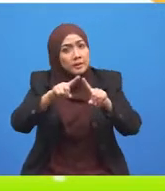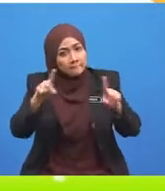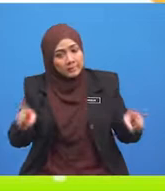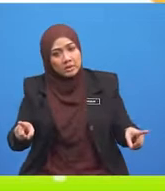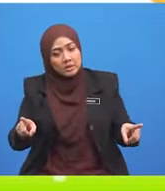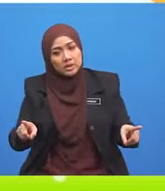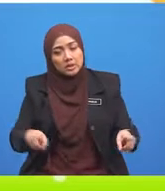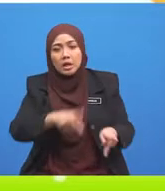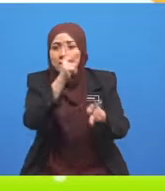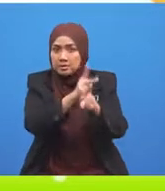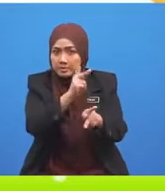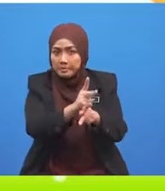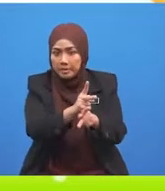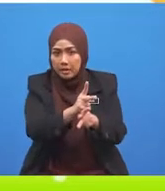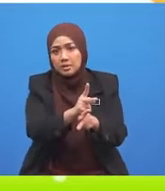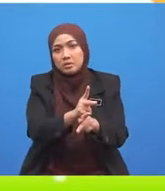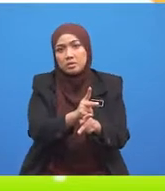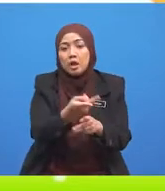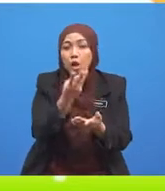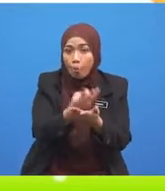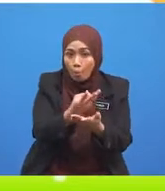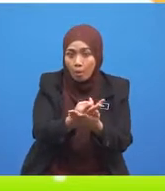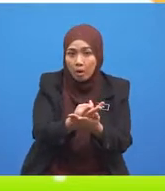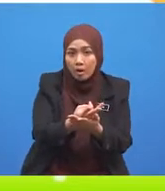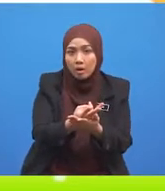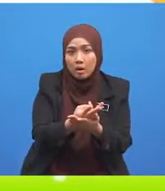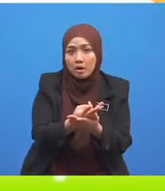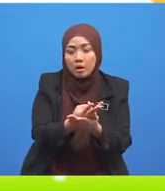Konsep simpanan yang paling bermakna ialah